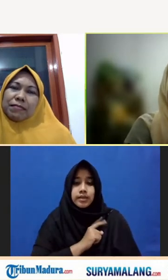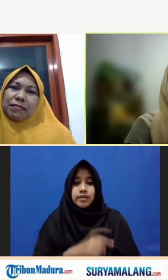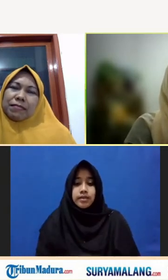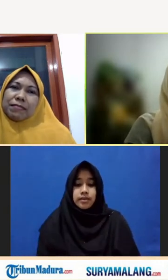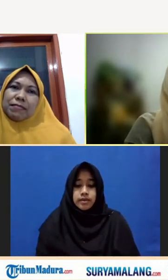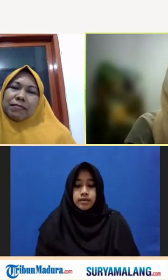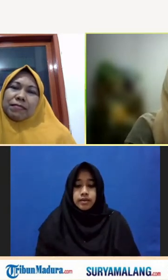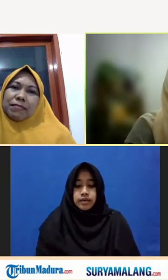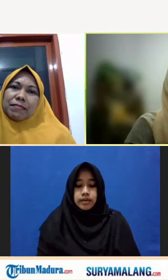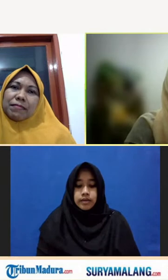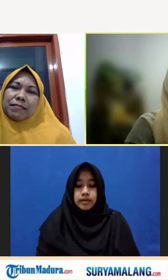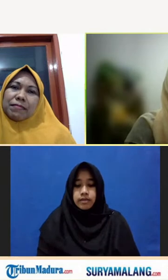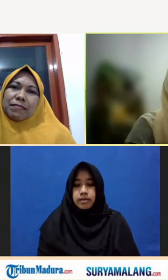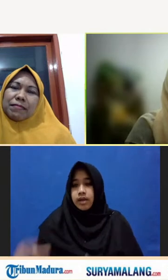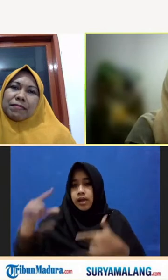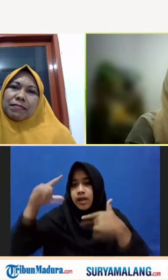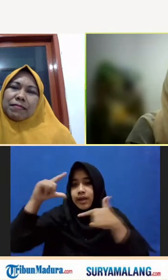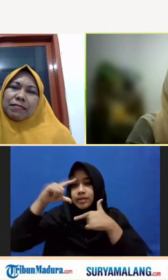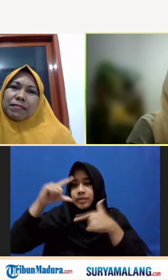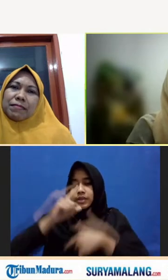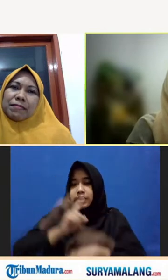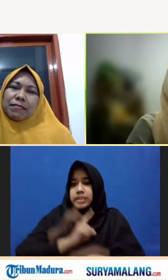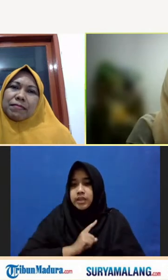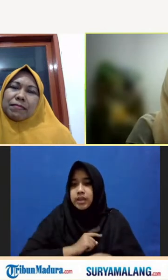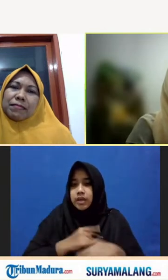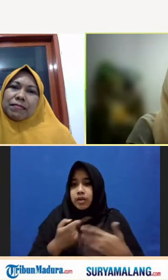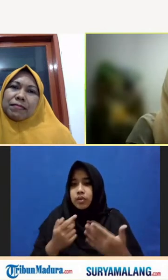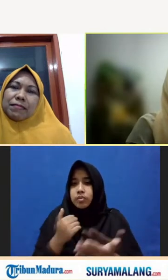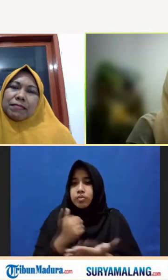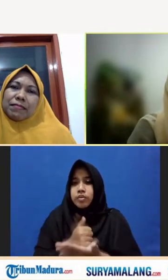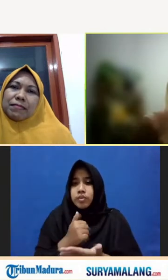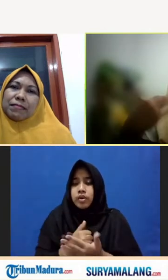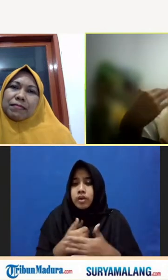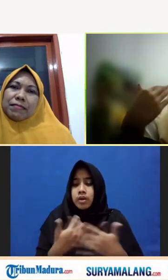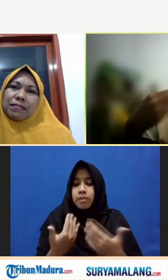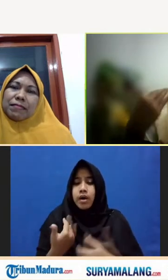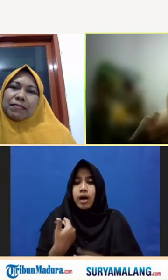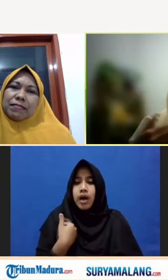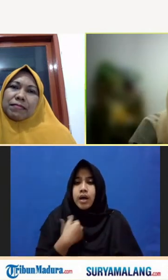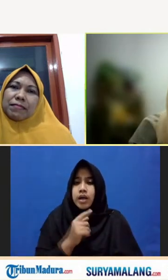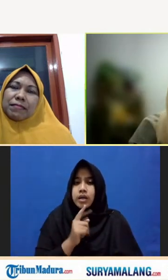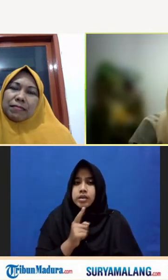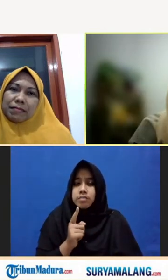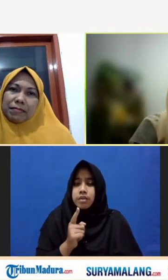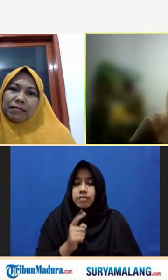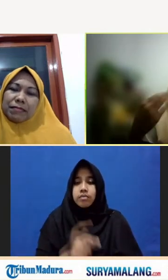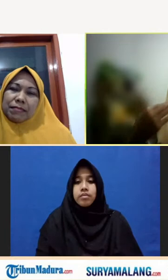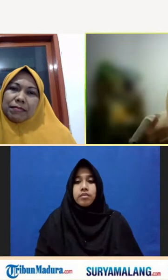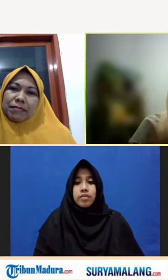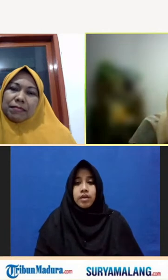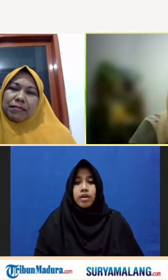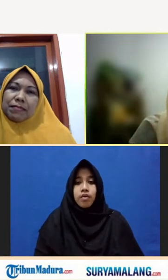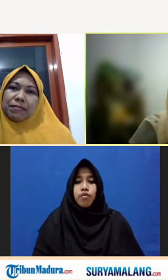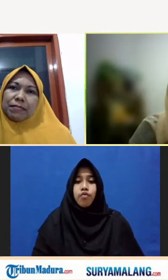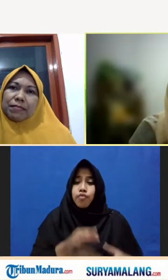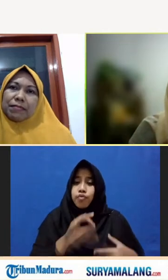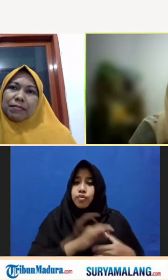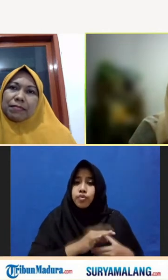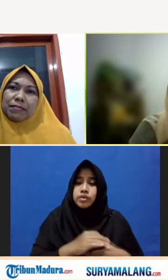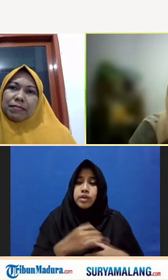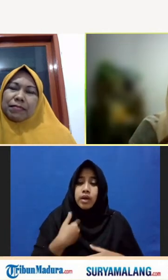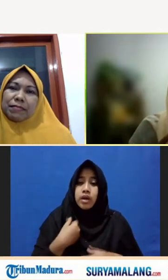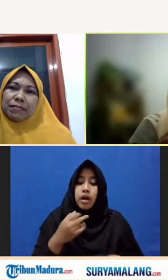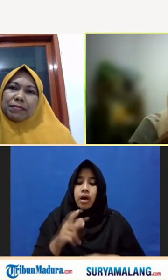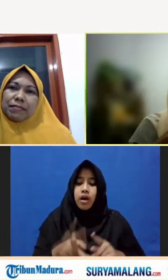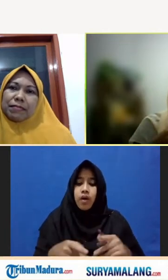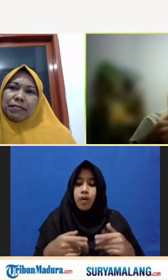Dan ekspresi dirinya itu sebenarnya ada karenanya. Fungsi-fungsinya ada. Kalau di